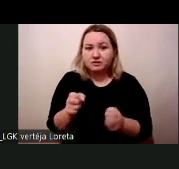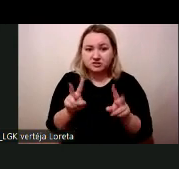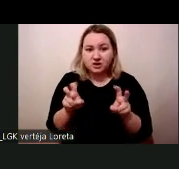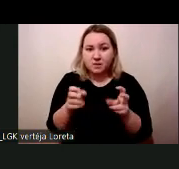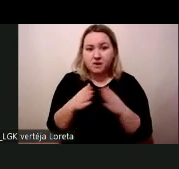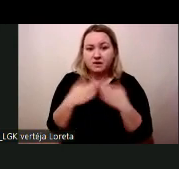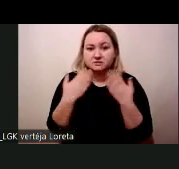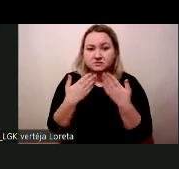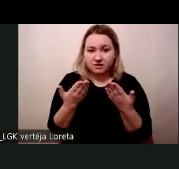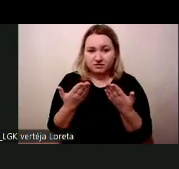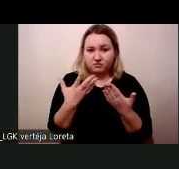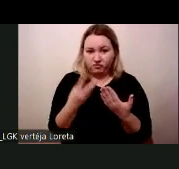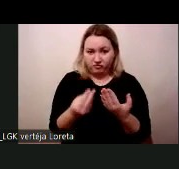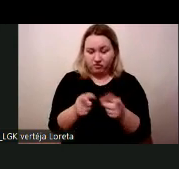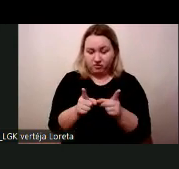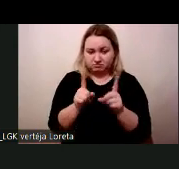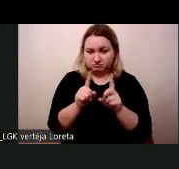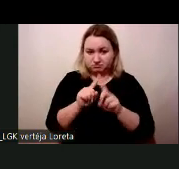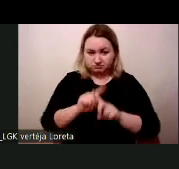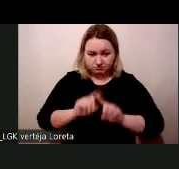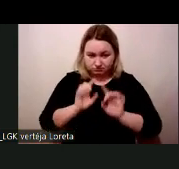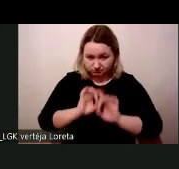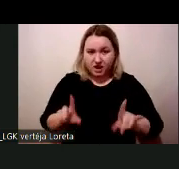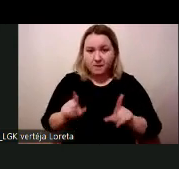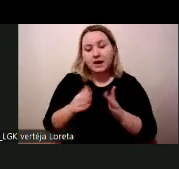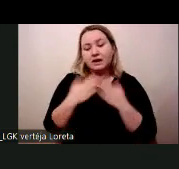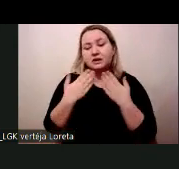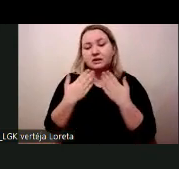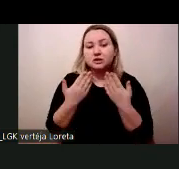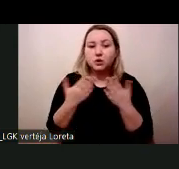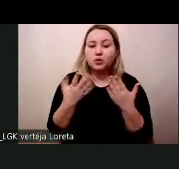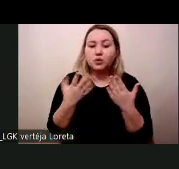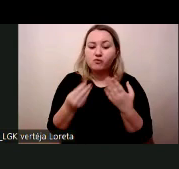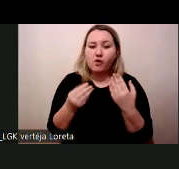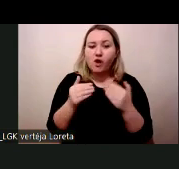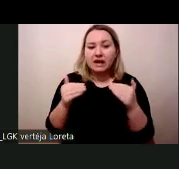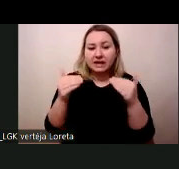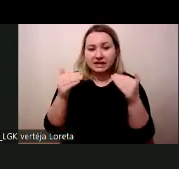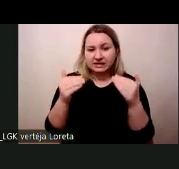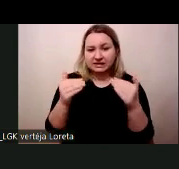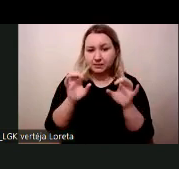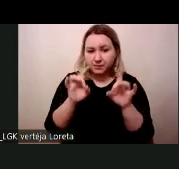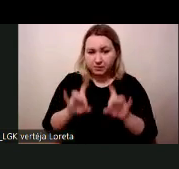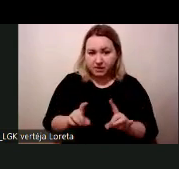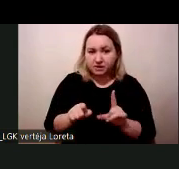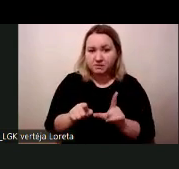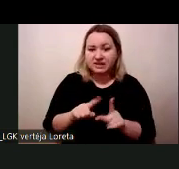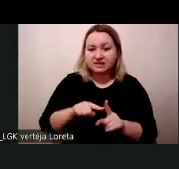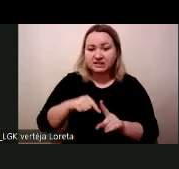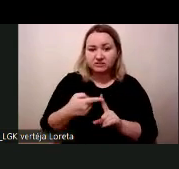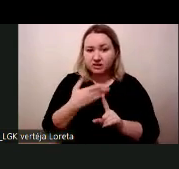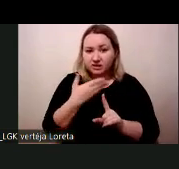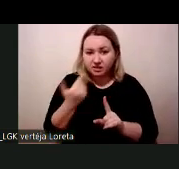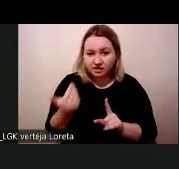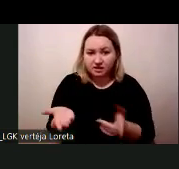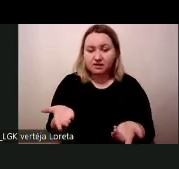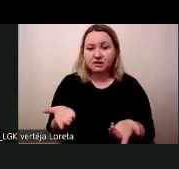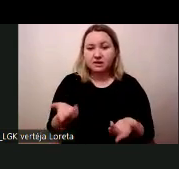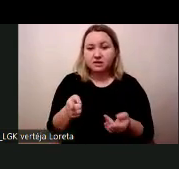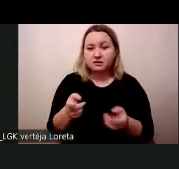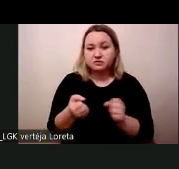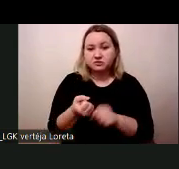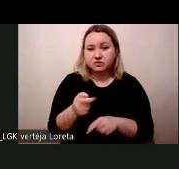schema, sistema yra skirtingi, aišku, knygų lygiai, nelabai tvarkingai turbūt nereikia aiškinti, kad